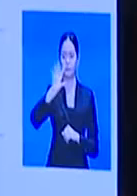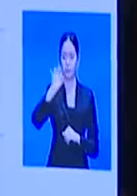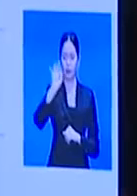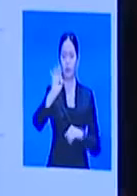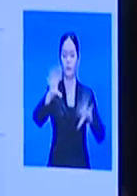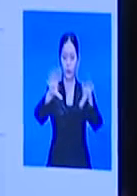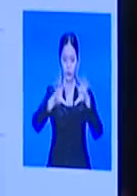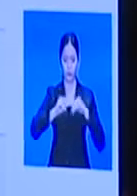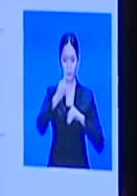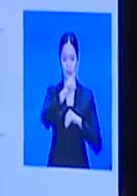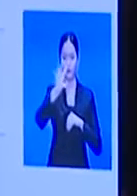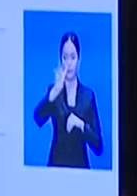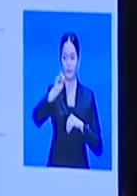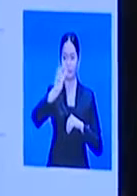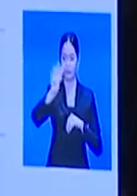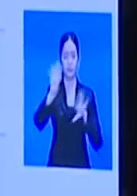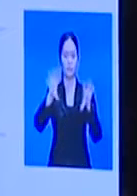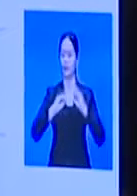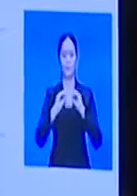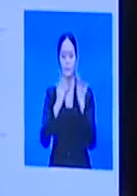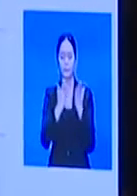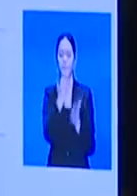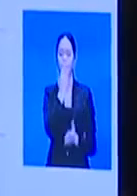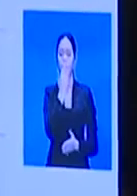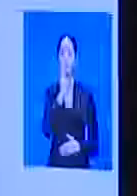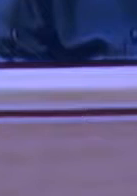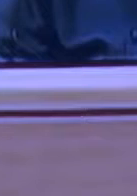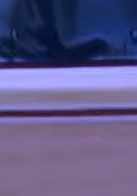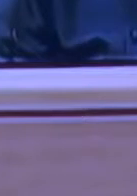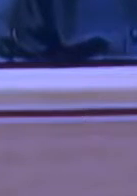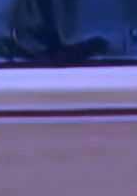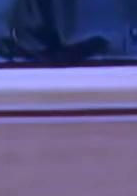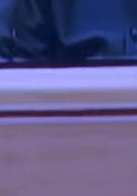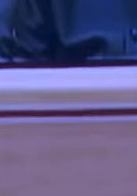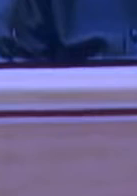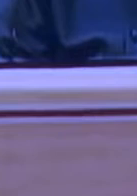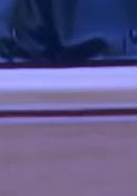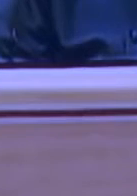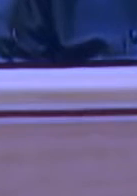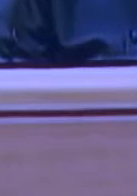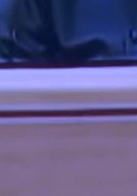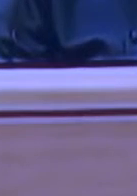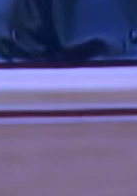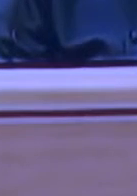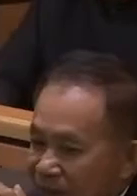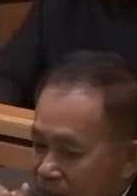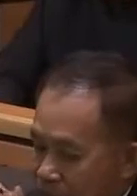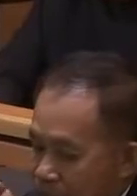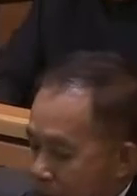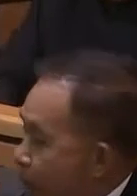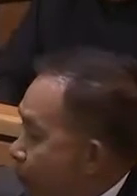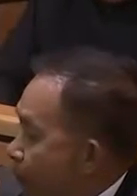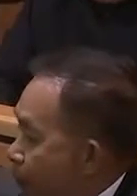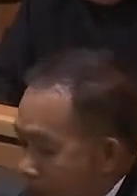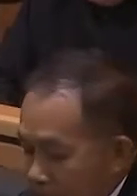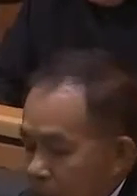แก้ไขเพิ่มเติมพรบคณะสงฆ์ปี2535แล้วเมื่อไม่มีเสียงคัดค้านจึงเปิดพิจารณาวาระ2และ3